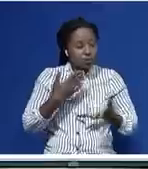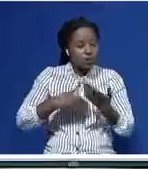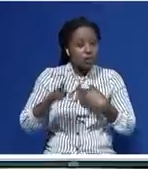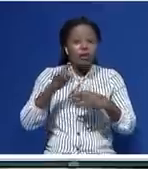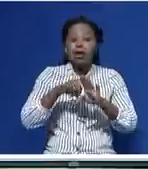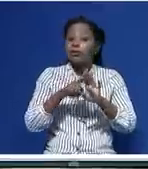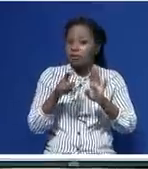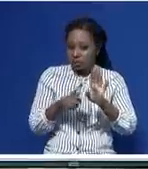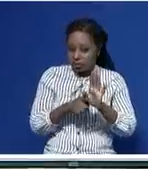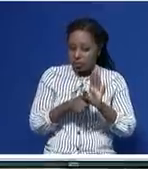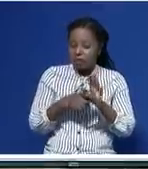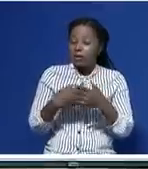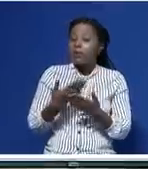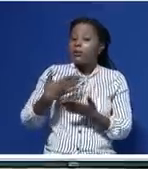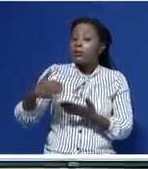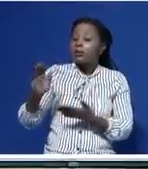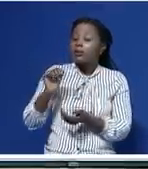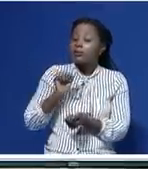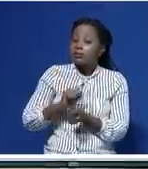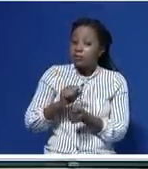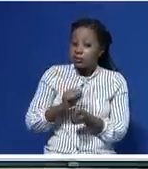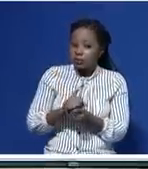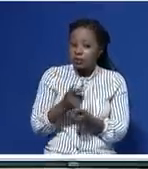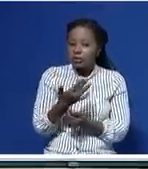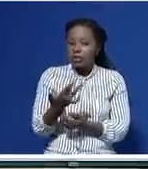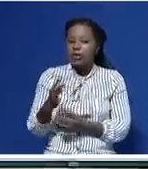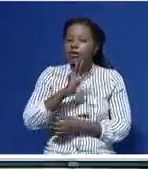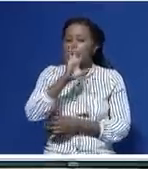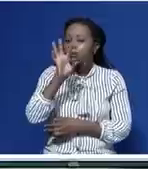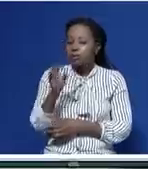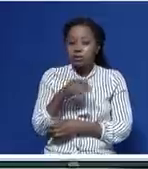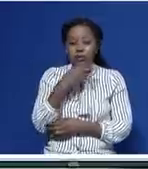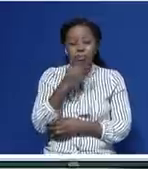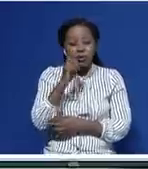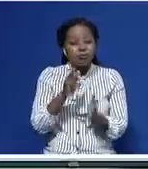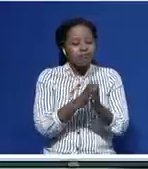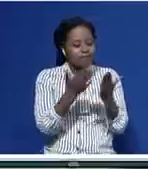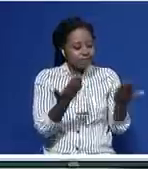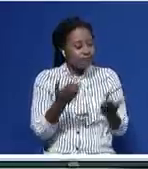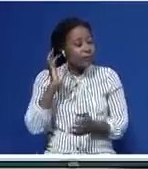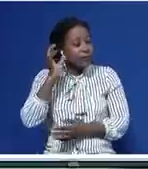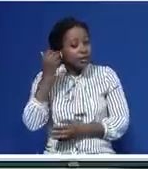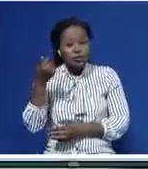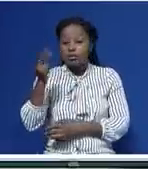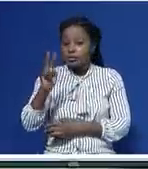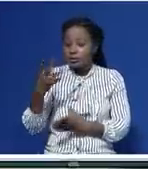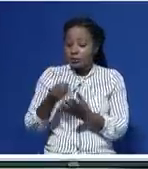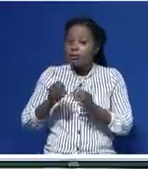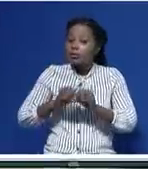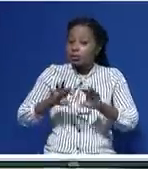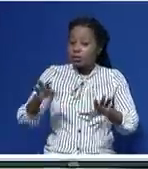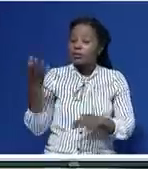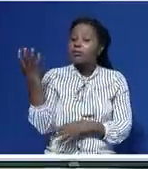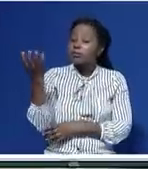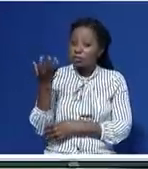Afrika. Pia kwa upande wa vyombo vya aina zote za habari ikiwemo magazeti, radio, television na mitandao